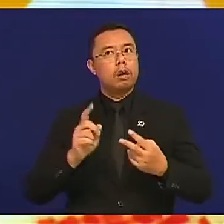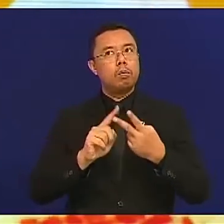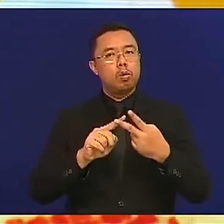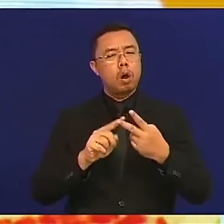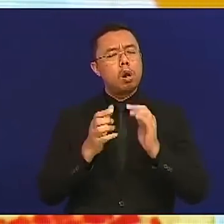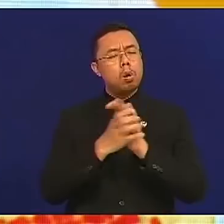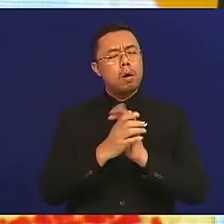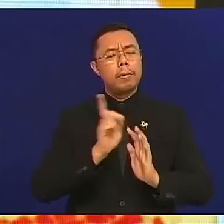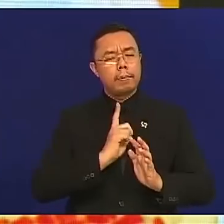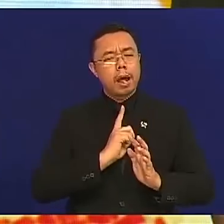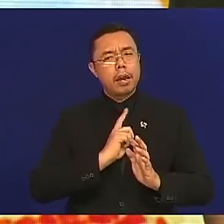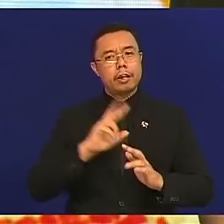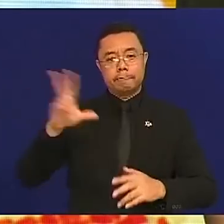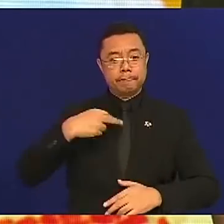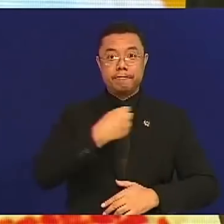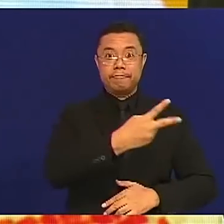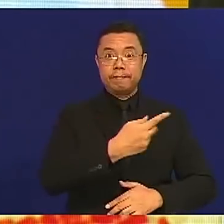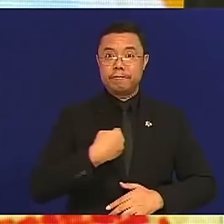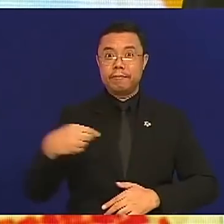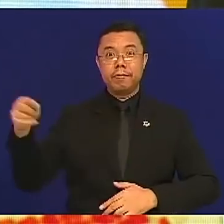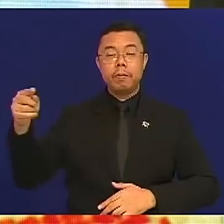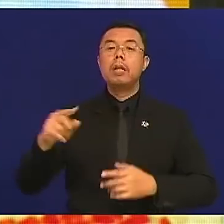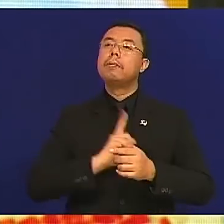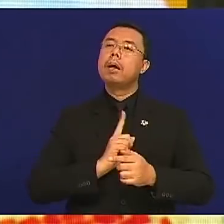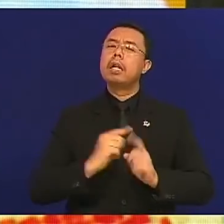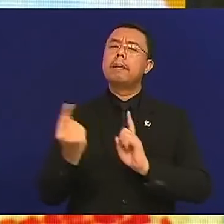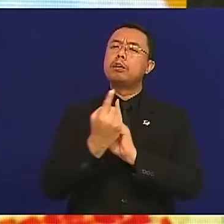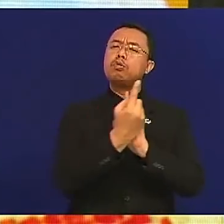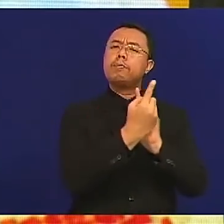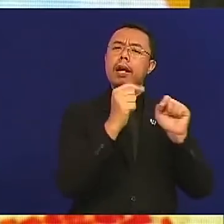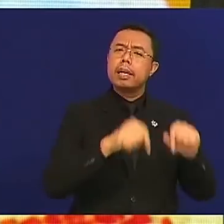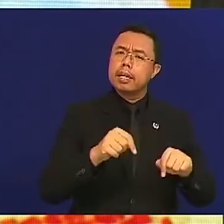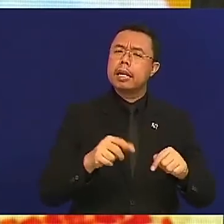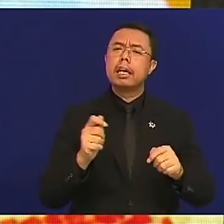pribadi, persekutuan dengan Tuhan. Perjumpaan-perjumpaan ini akan